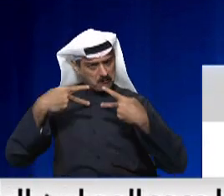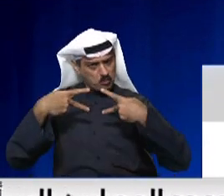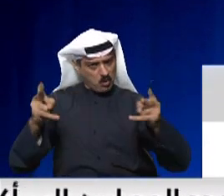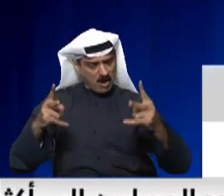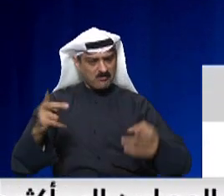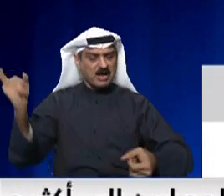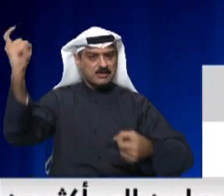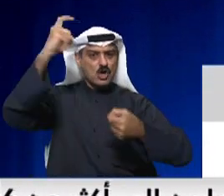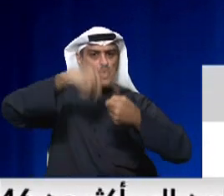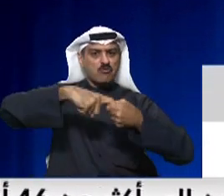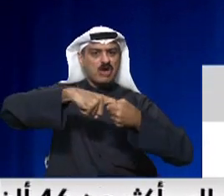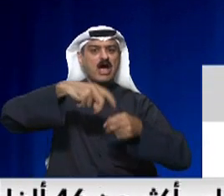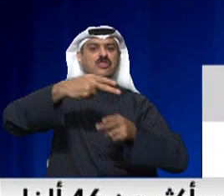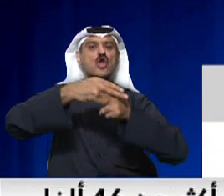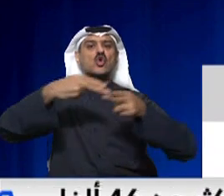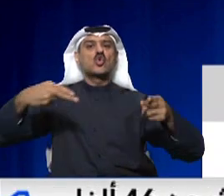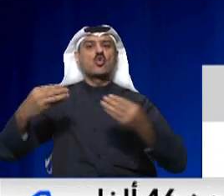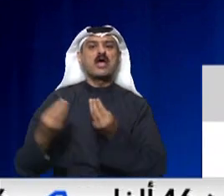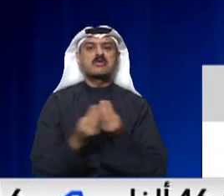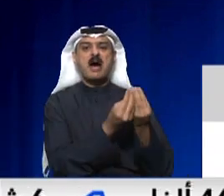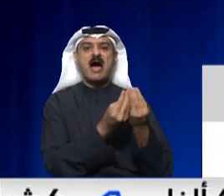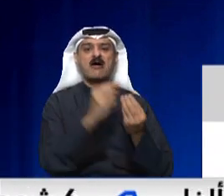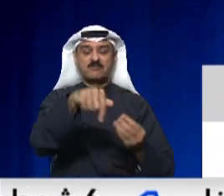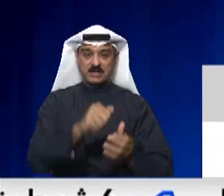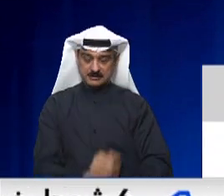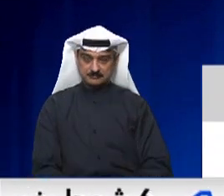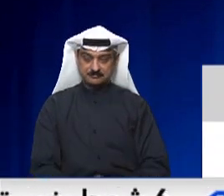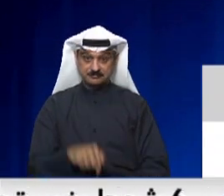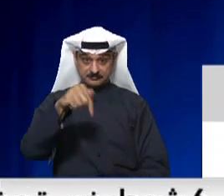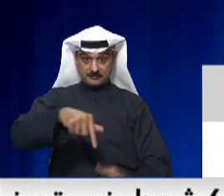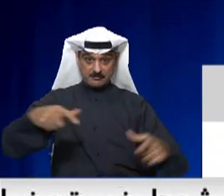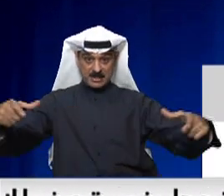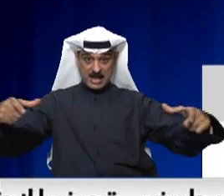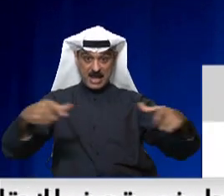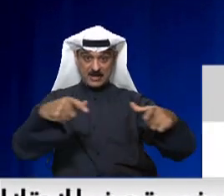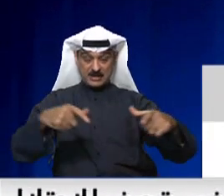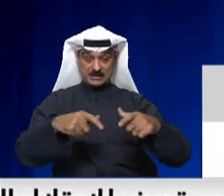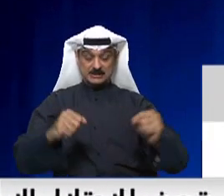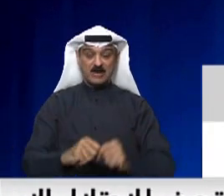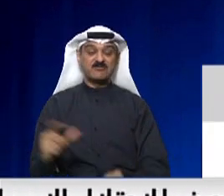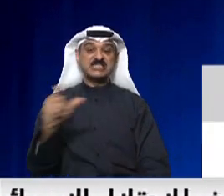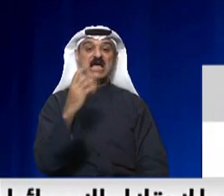شريك حوار في المنظمة خلال الاجتماع الذي عقد في مايو الماضي.